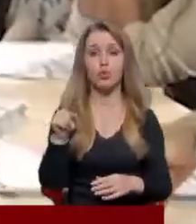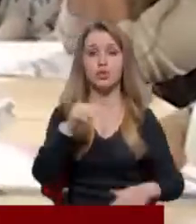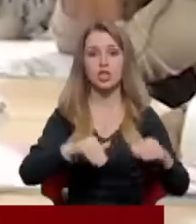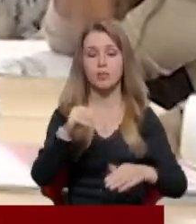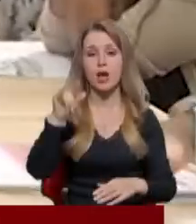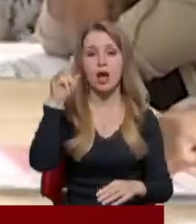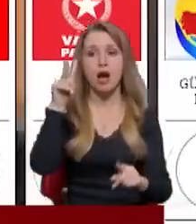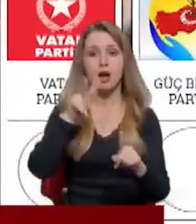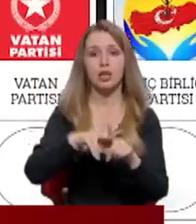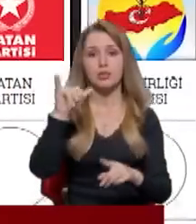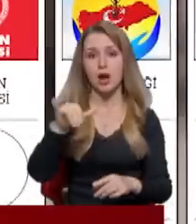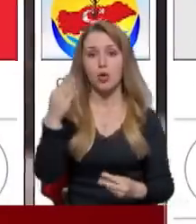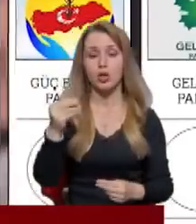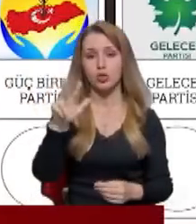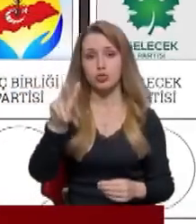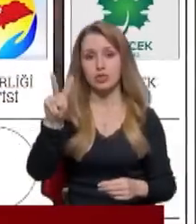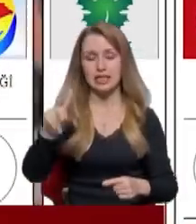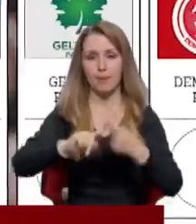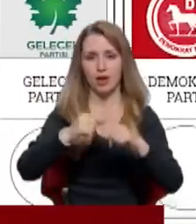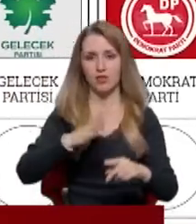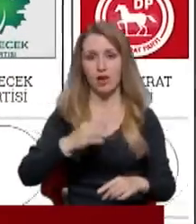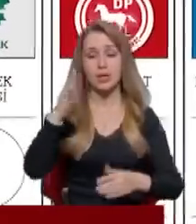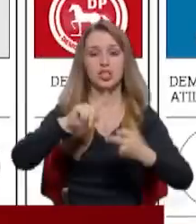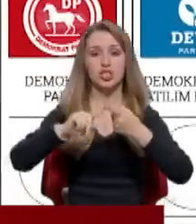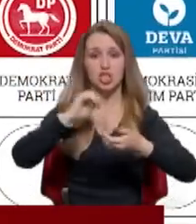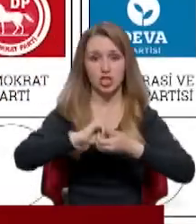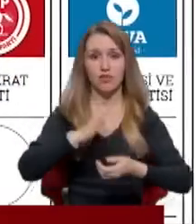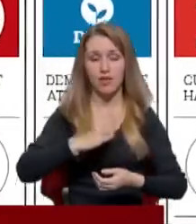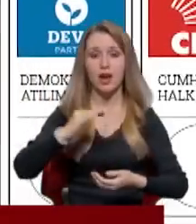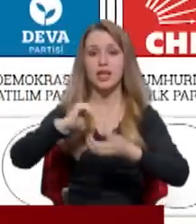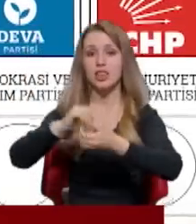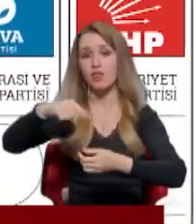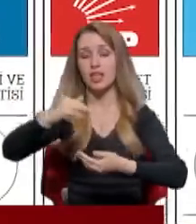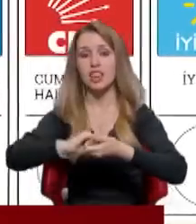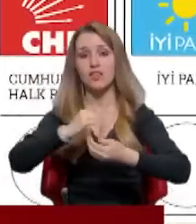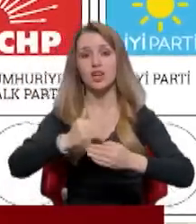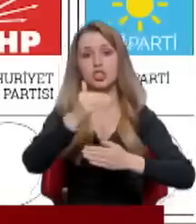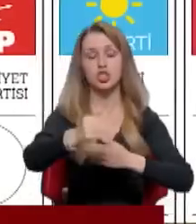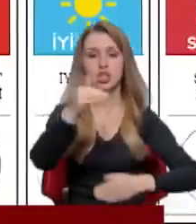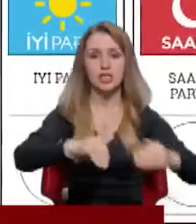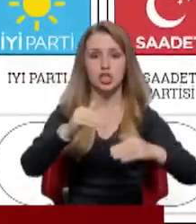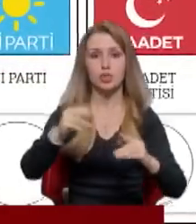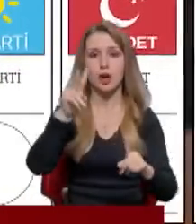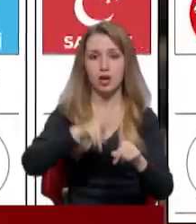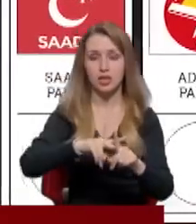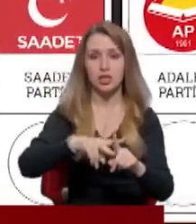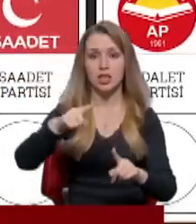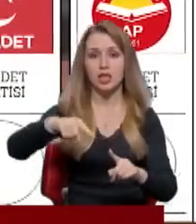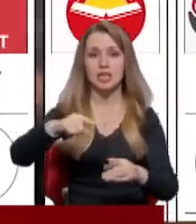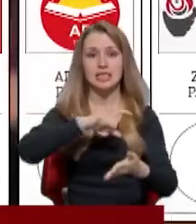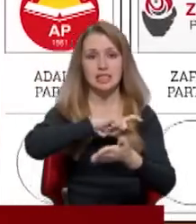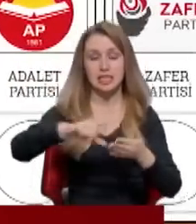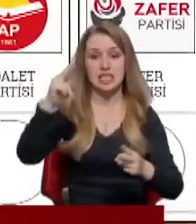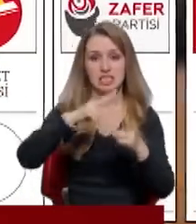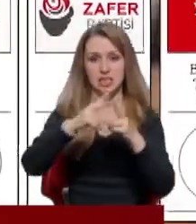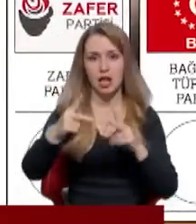katılmaya hak kazanan 32 parti var 5'te ittifak hem ittifakların hem de ittifak dışında Seçime giren partilerin pusuladaki sıralaması